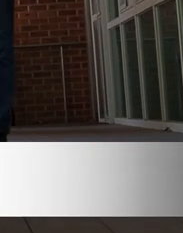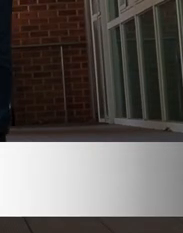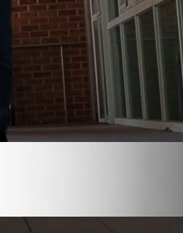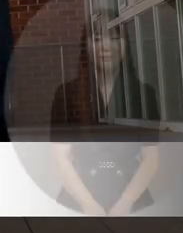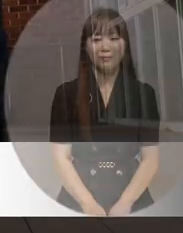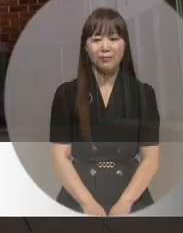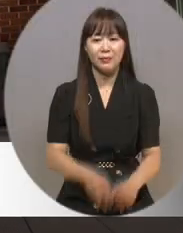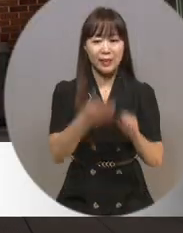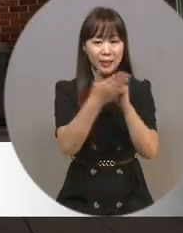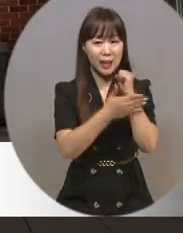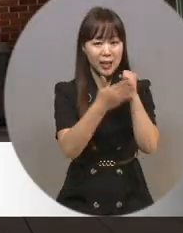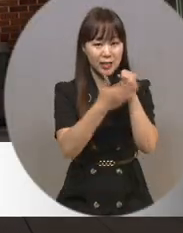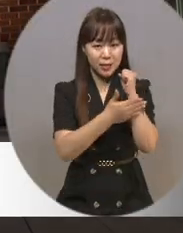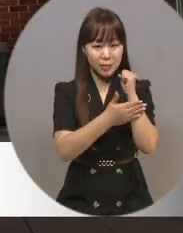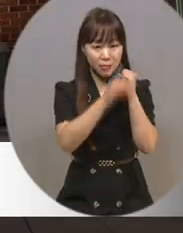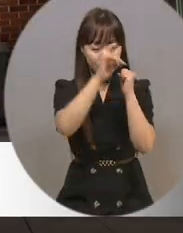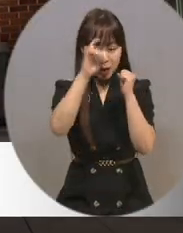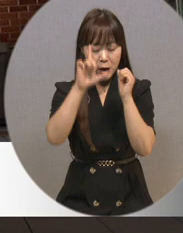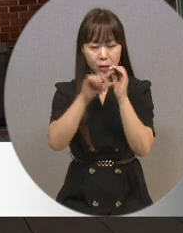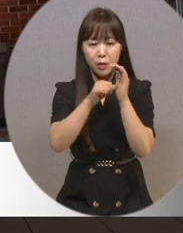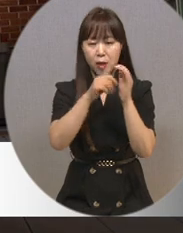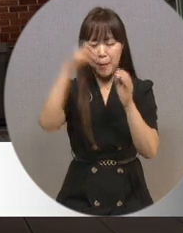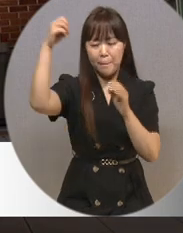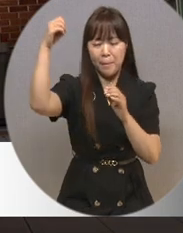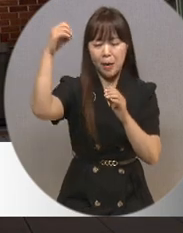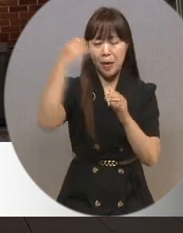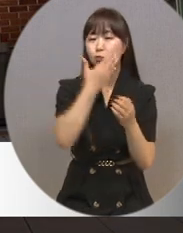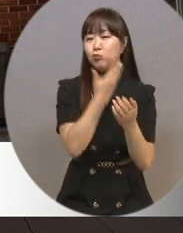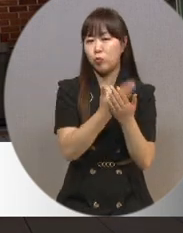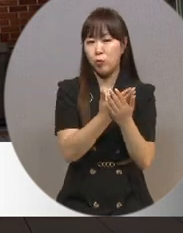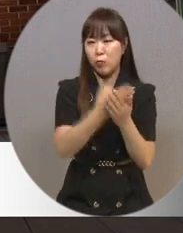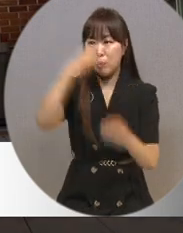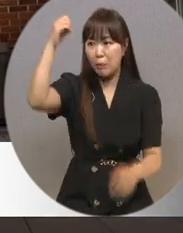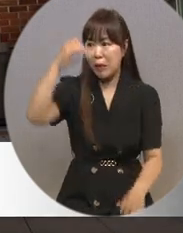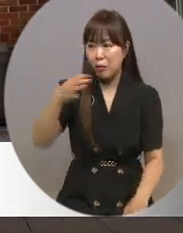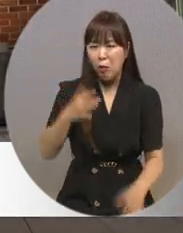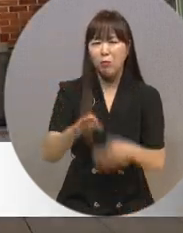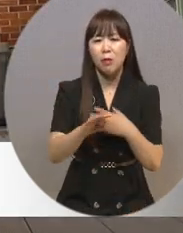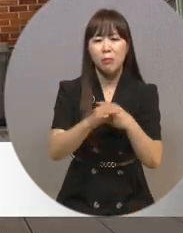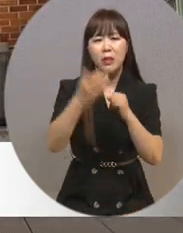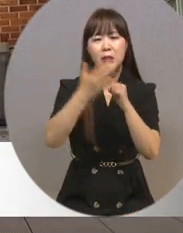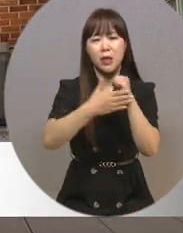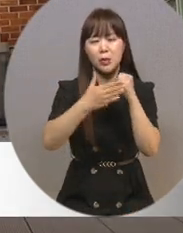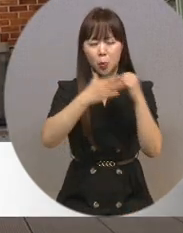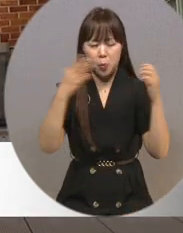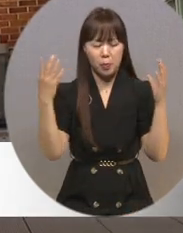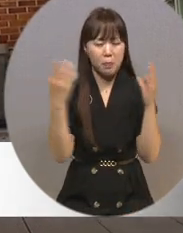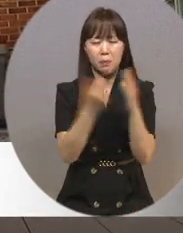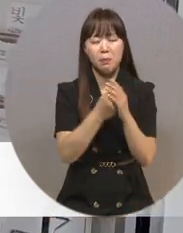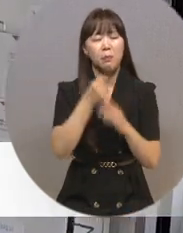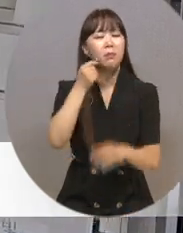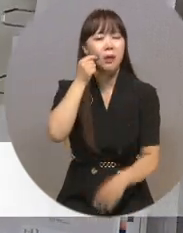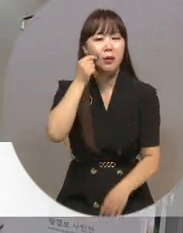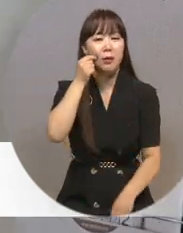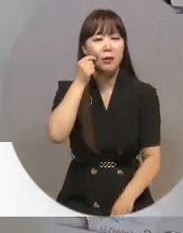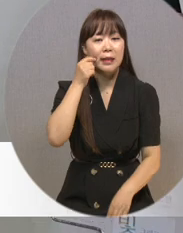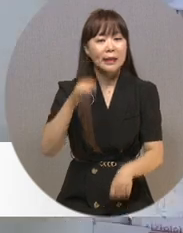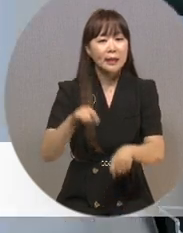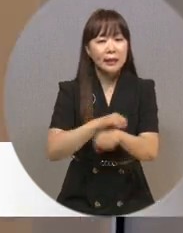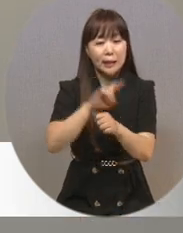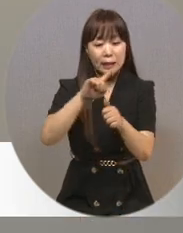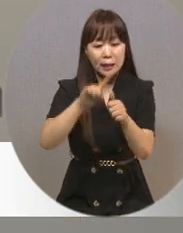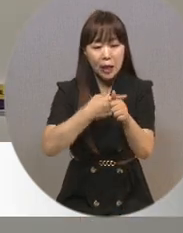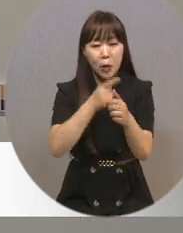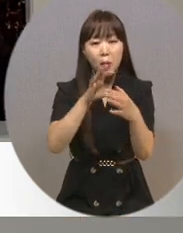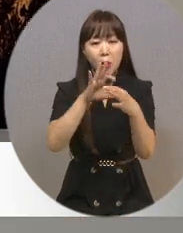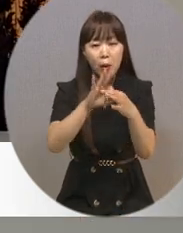사진에는 빛이 중요합니다. 빛이 없다면 사진을 완성할 수 없을 것입니다. 특히 자연을